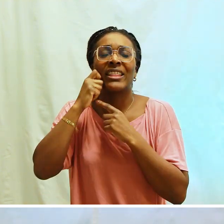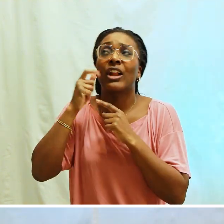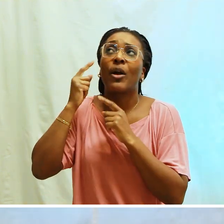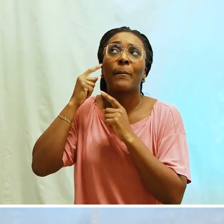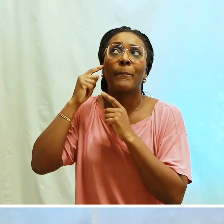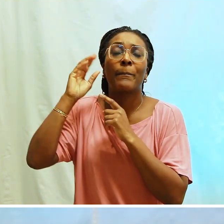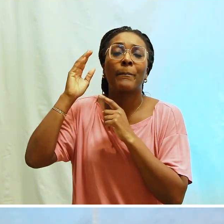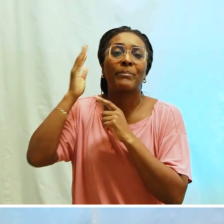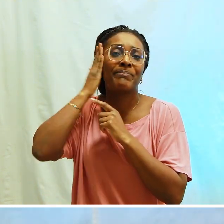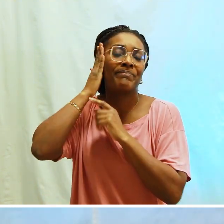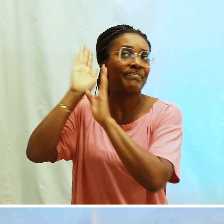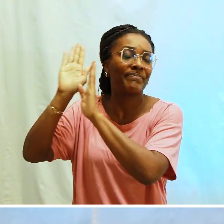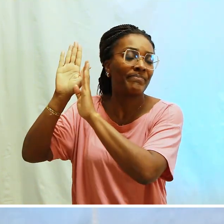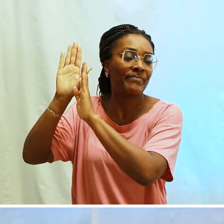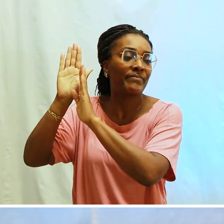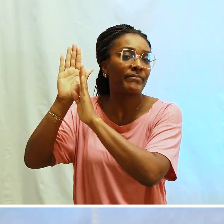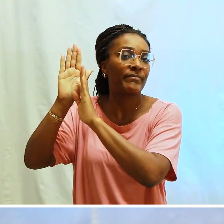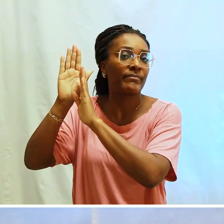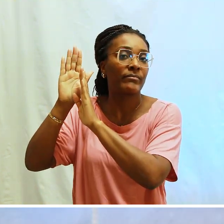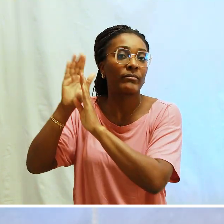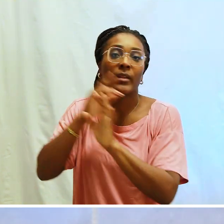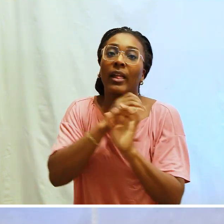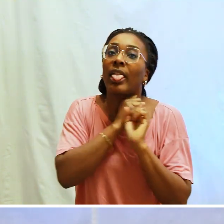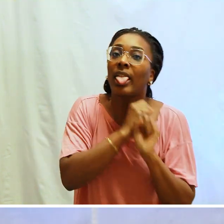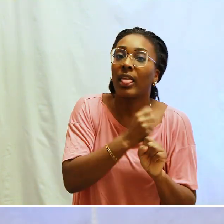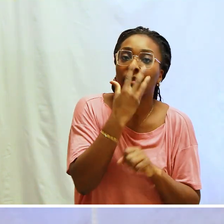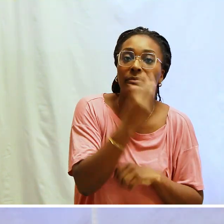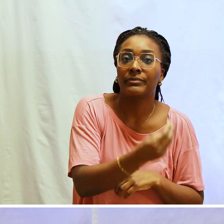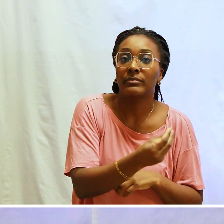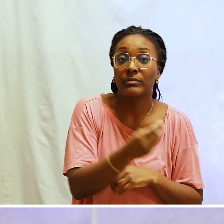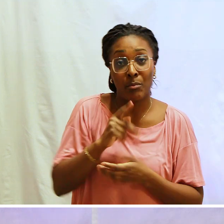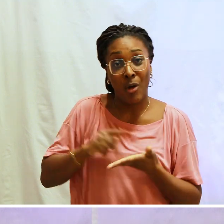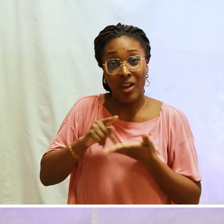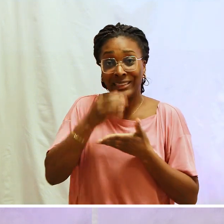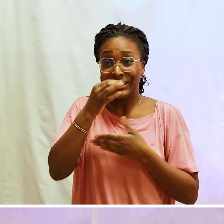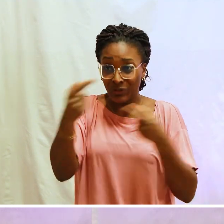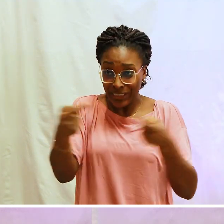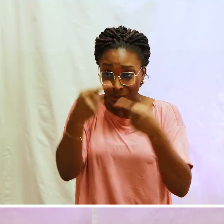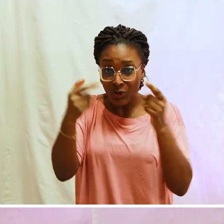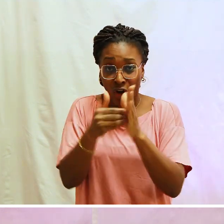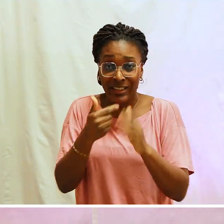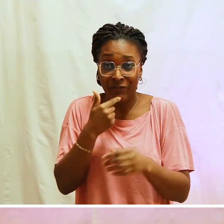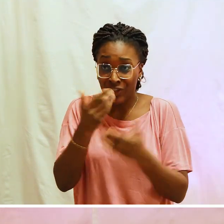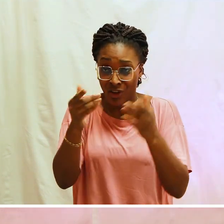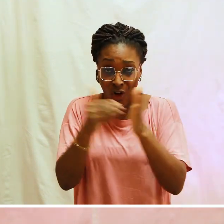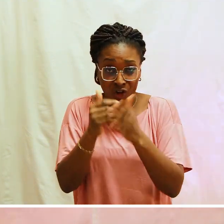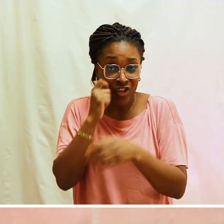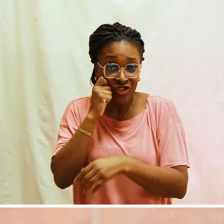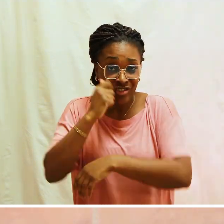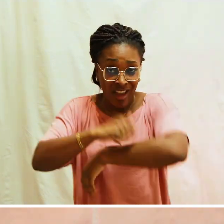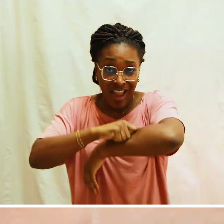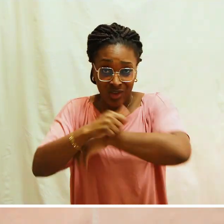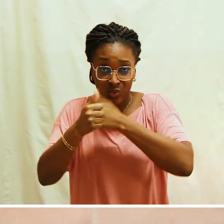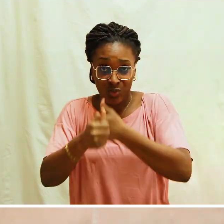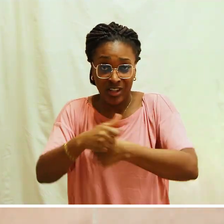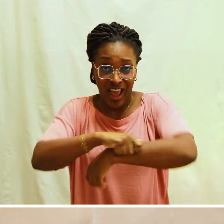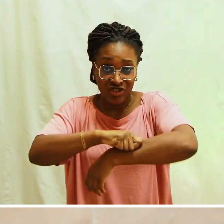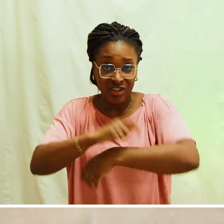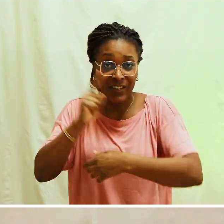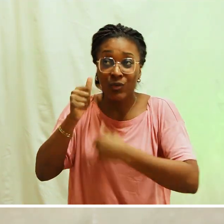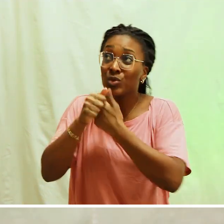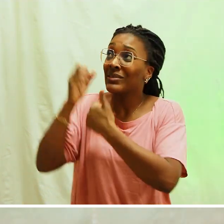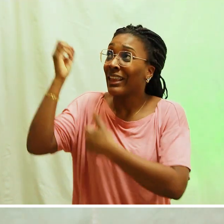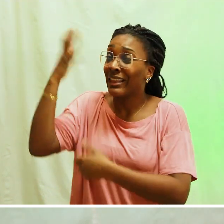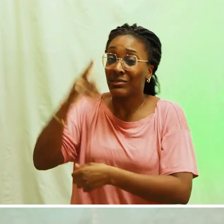vous disputez, c'est que vous êtes encore charnel. C'est que vous êtes toujours en train, au lieu de suivre l'esprit,